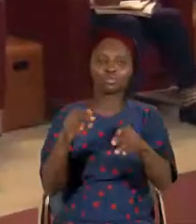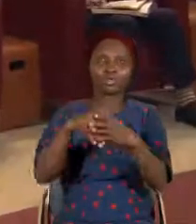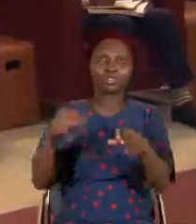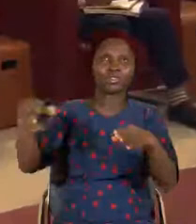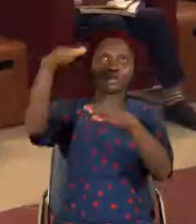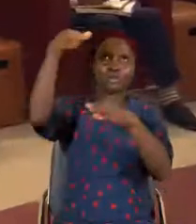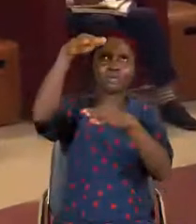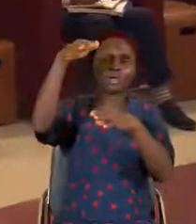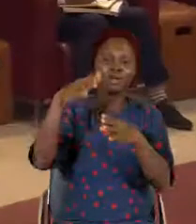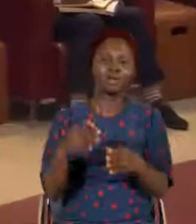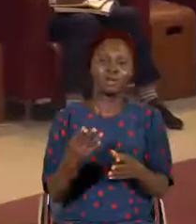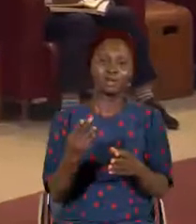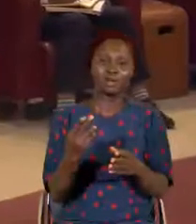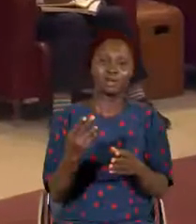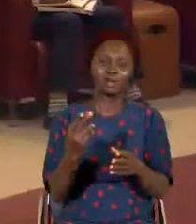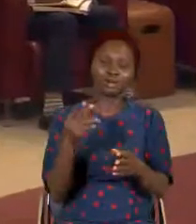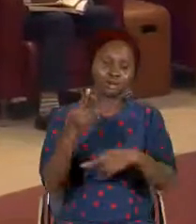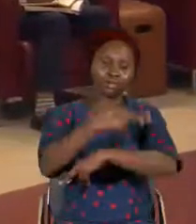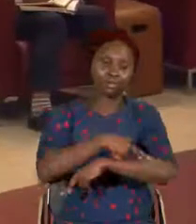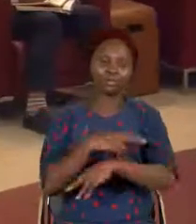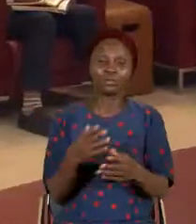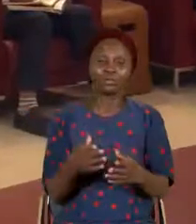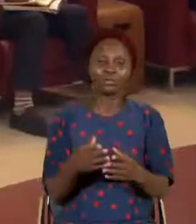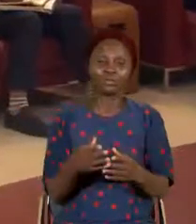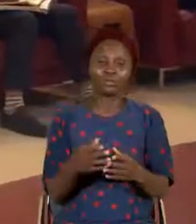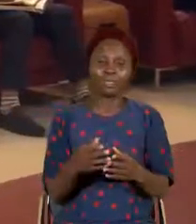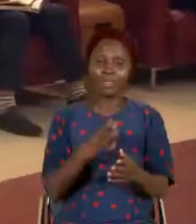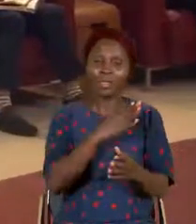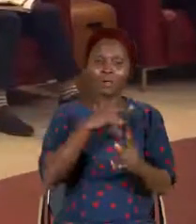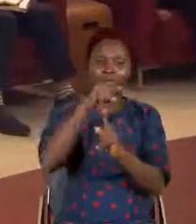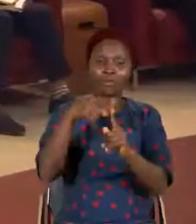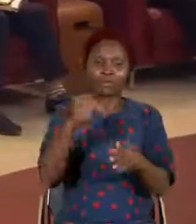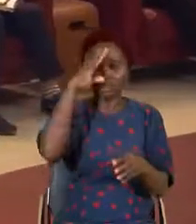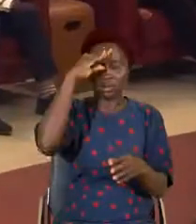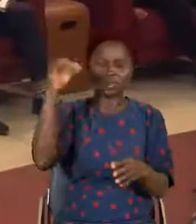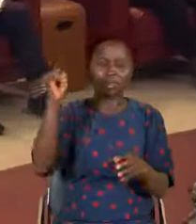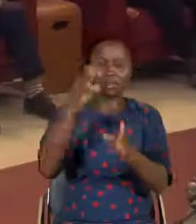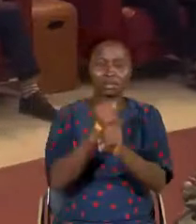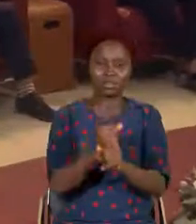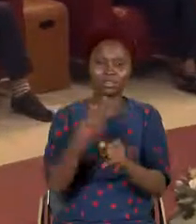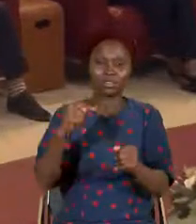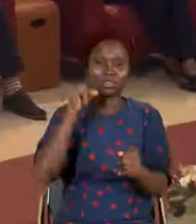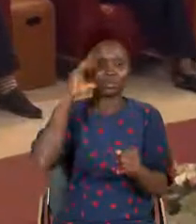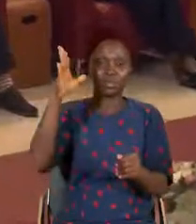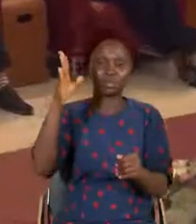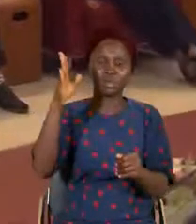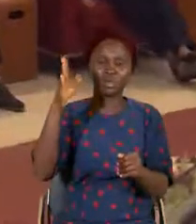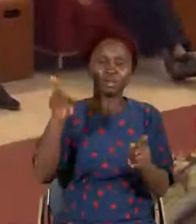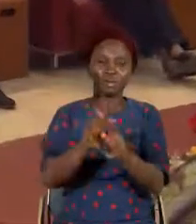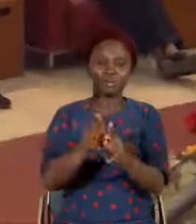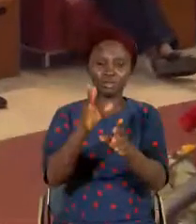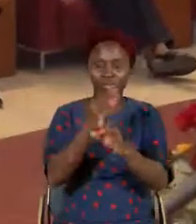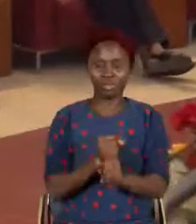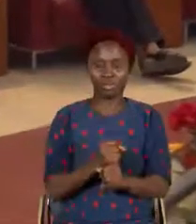la chambre haute, il y avait aussi les femmes là-bas. Lorsque les hommes ont reçu l'Esprit de Dieu, les femmes également ont